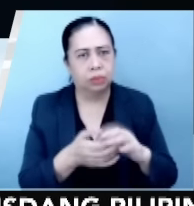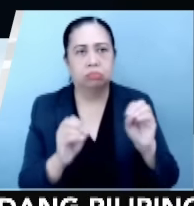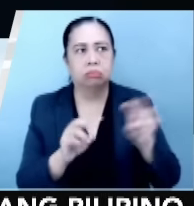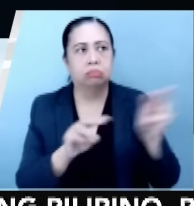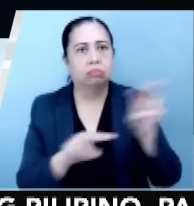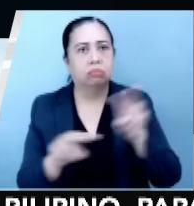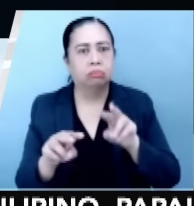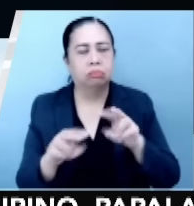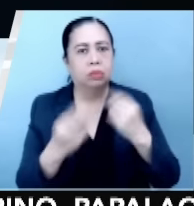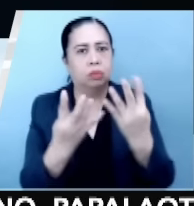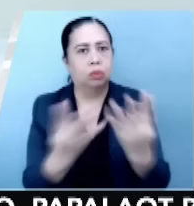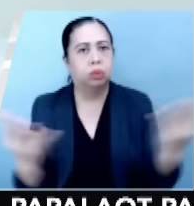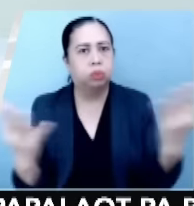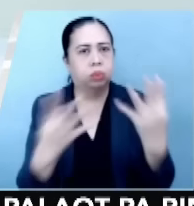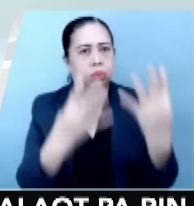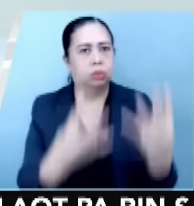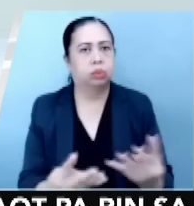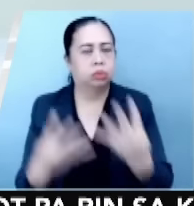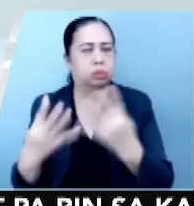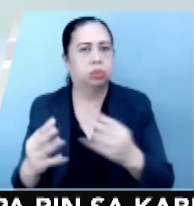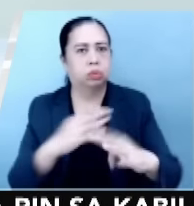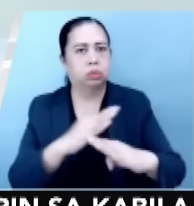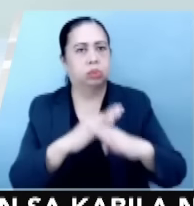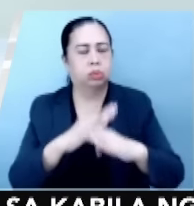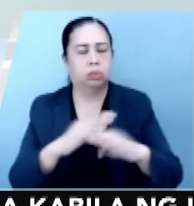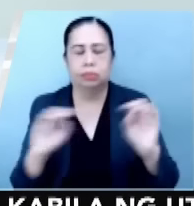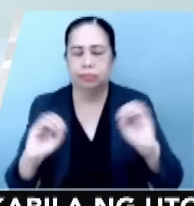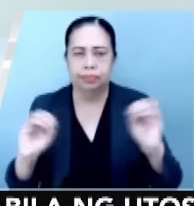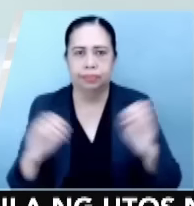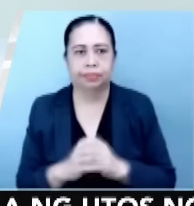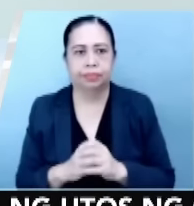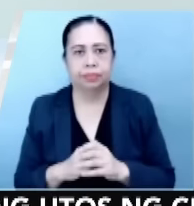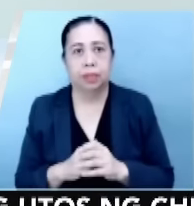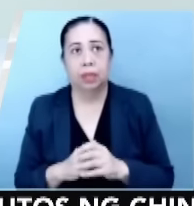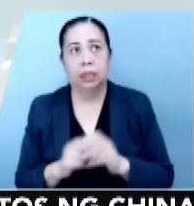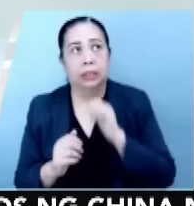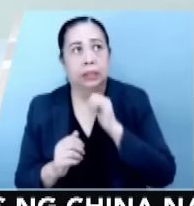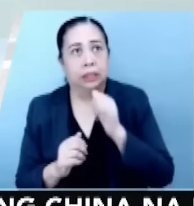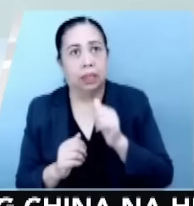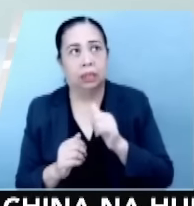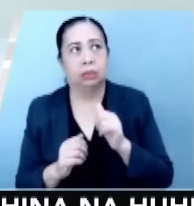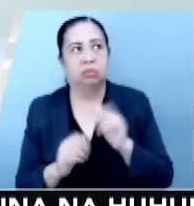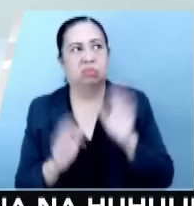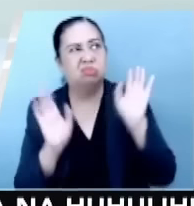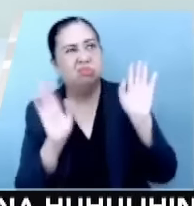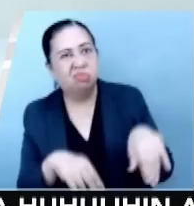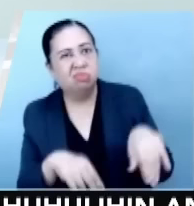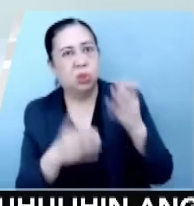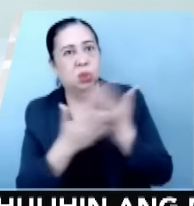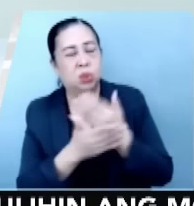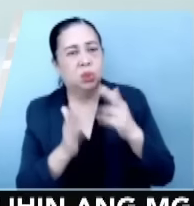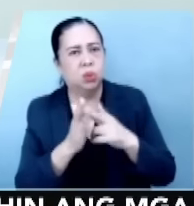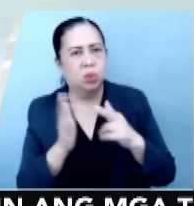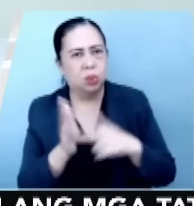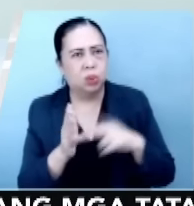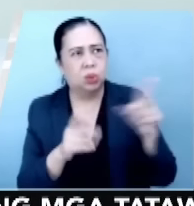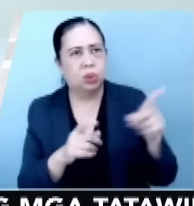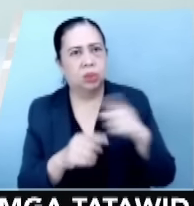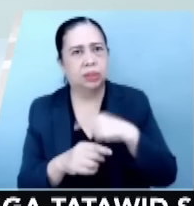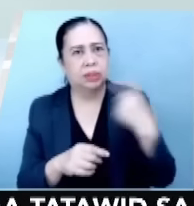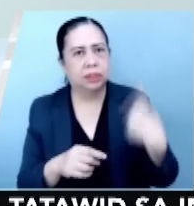sa bunganga ng shoal. Hindi sa dinadownplay ko itong bagong regulation ng China. Kung talagang they're going